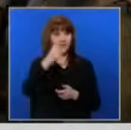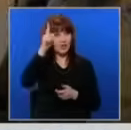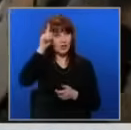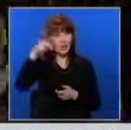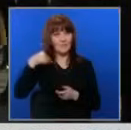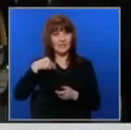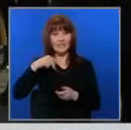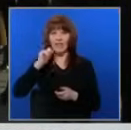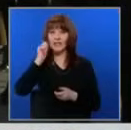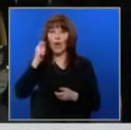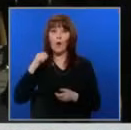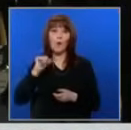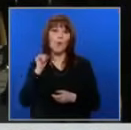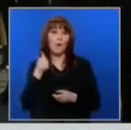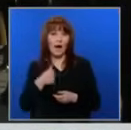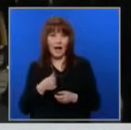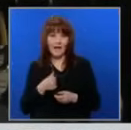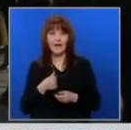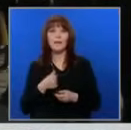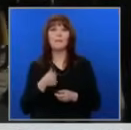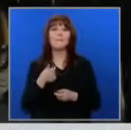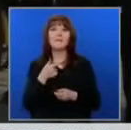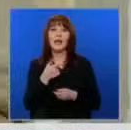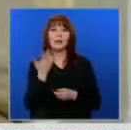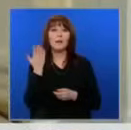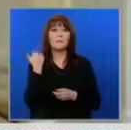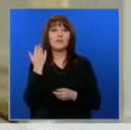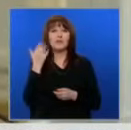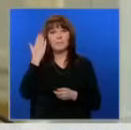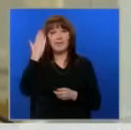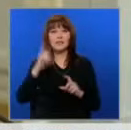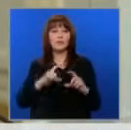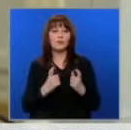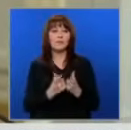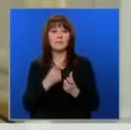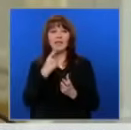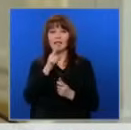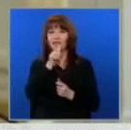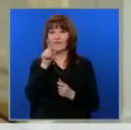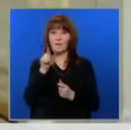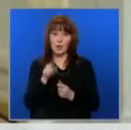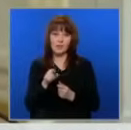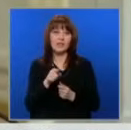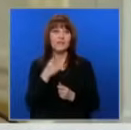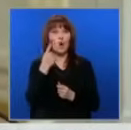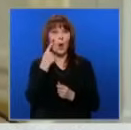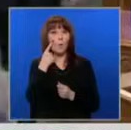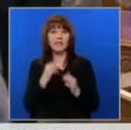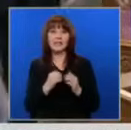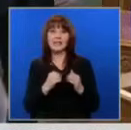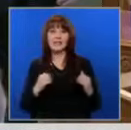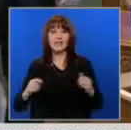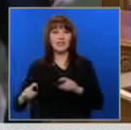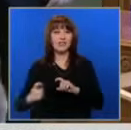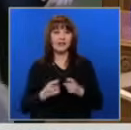на Унгария, приближена на премиера Виктор Орбан и бивш министър по семейните въпроси в кабинета му. В опит да се разграничи от